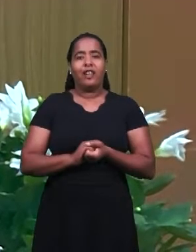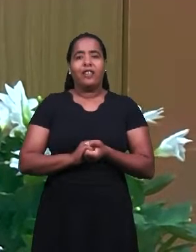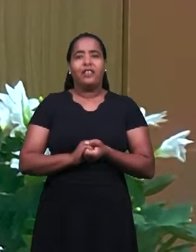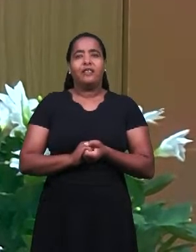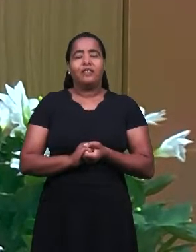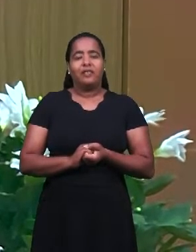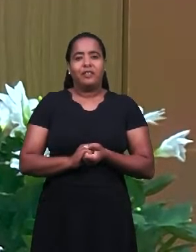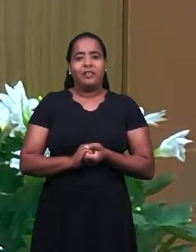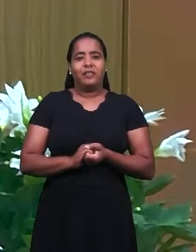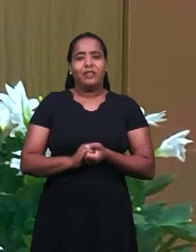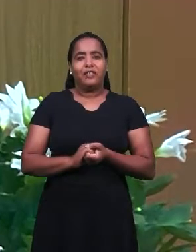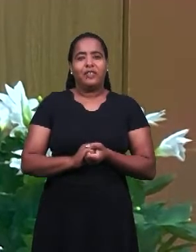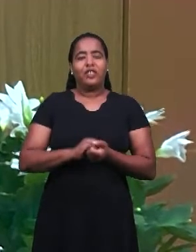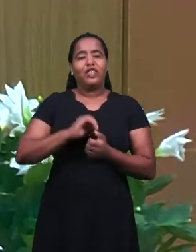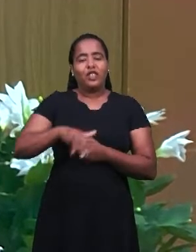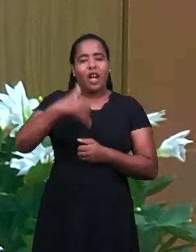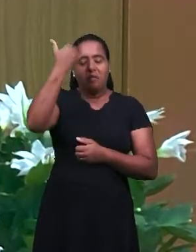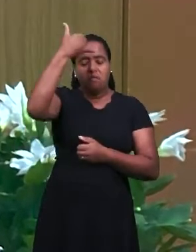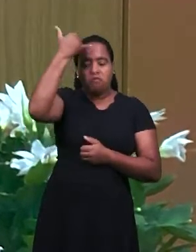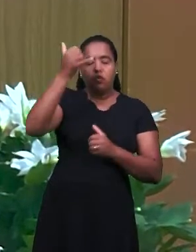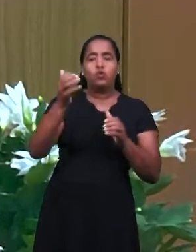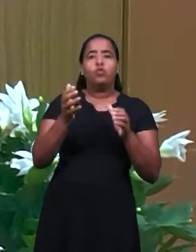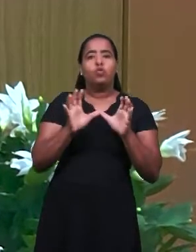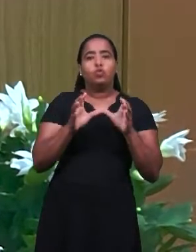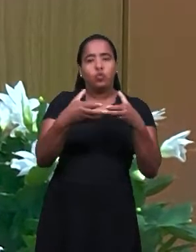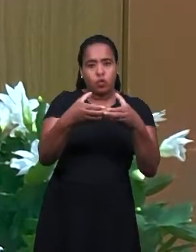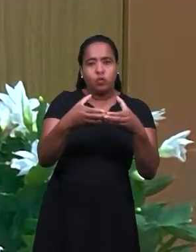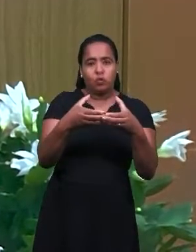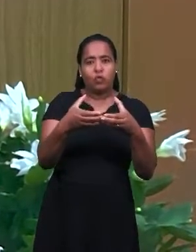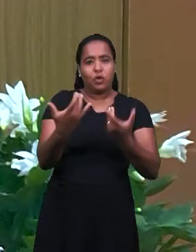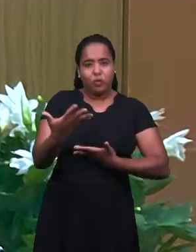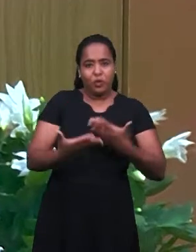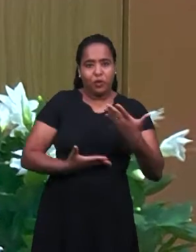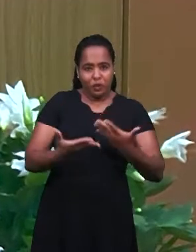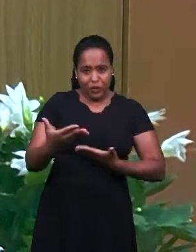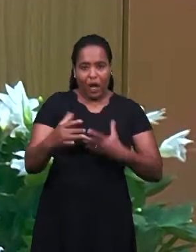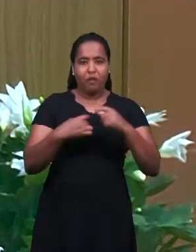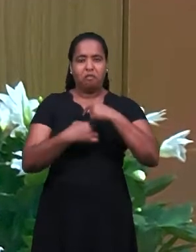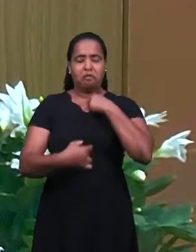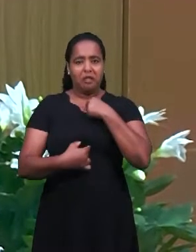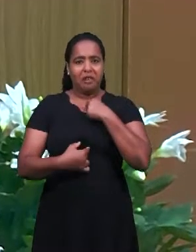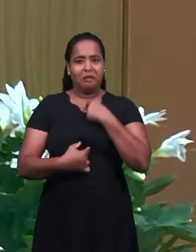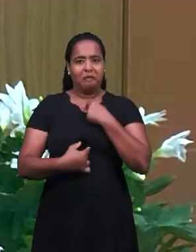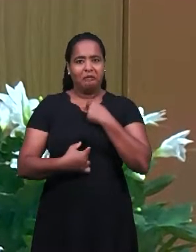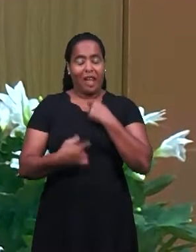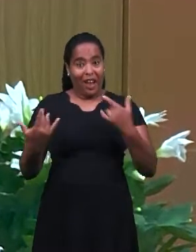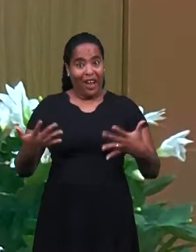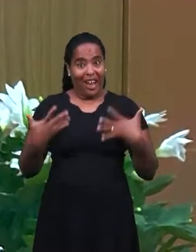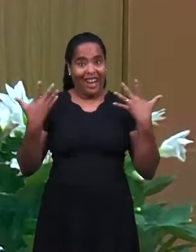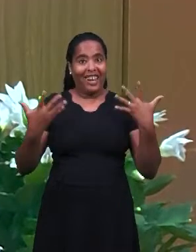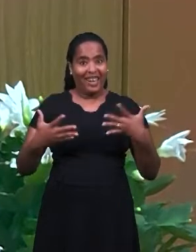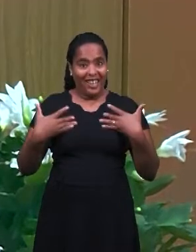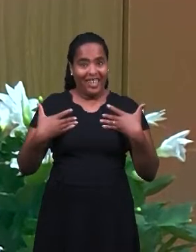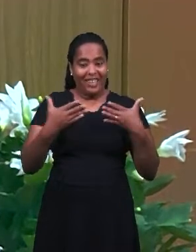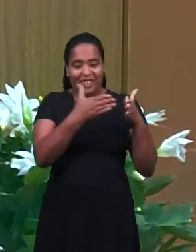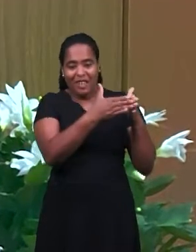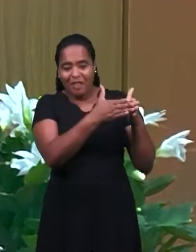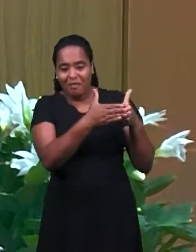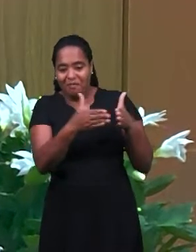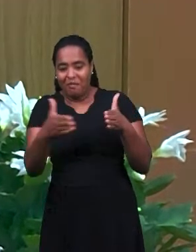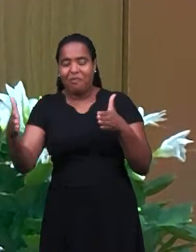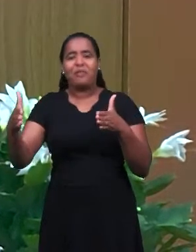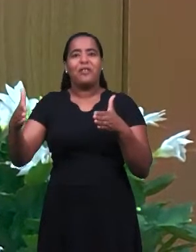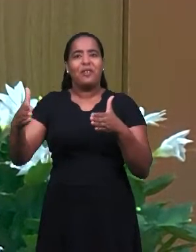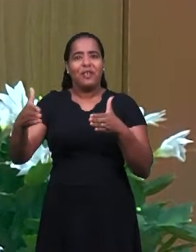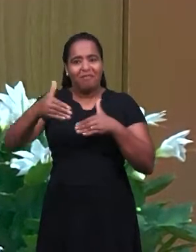было рукоположение этой новой группы. И мы будем праздновать в